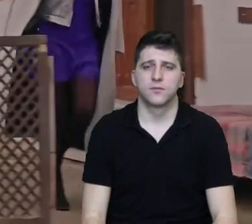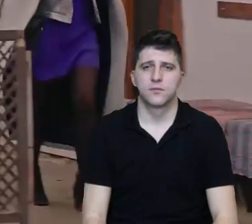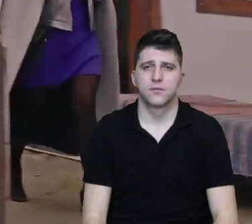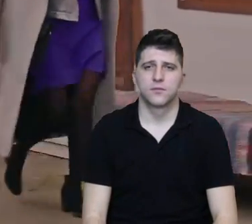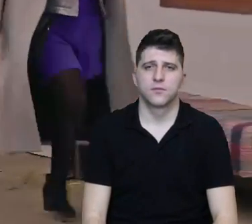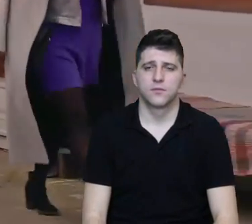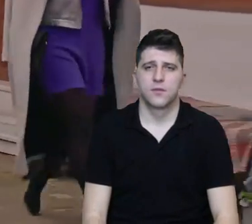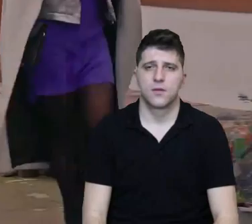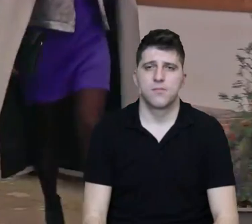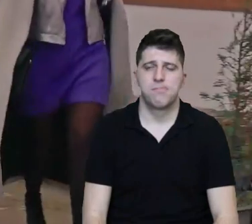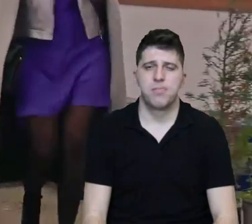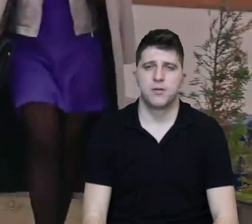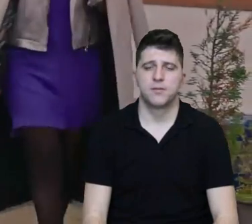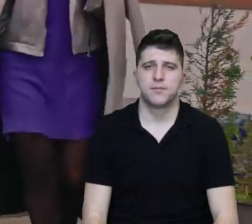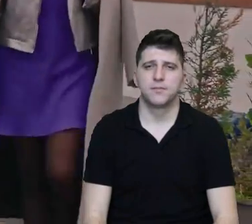kotla evden çıktı.